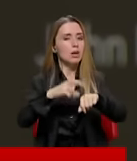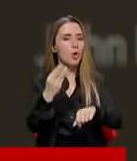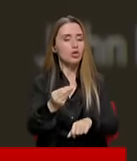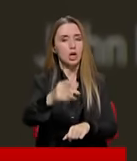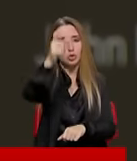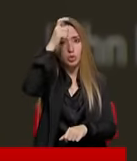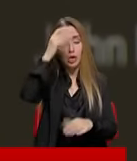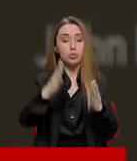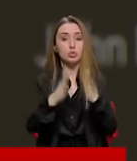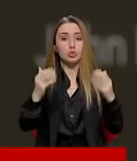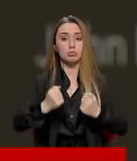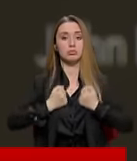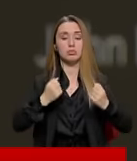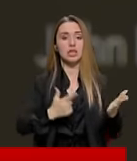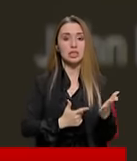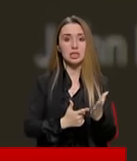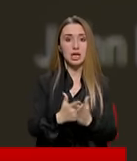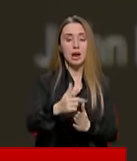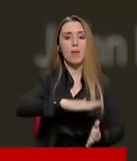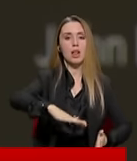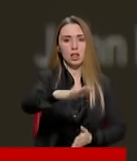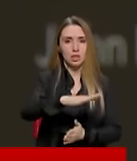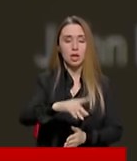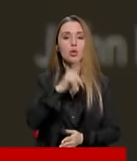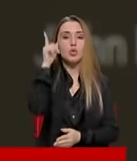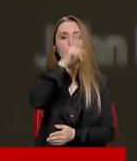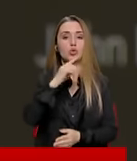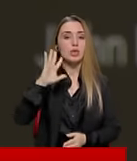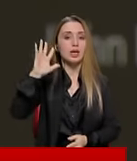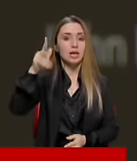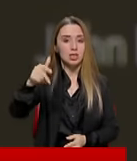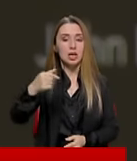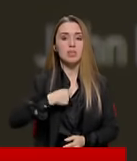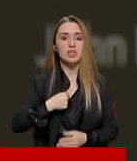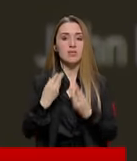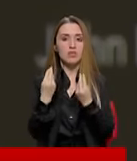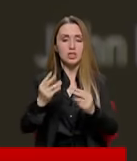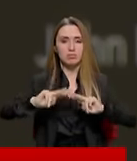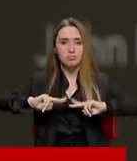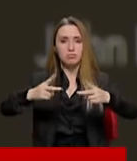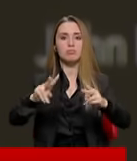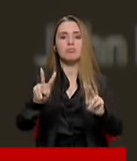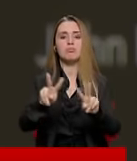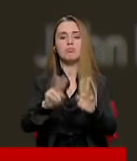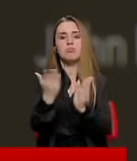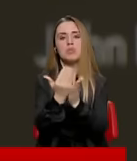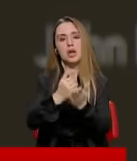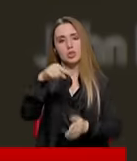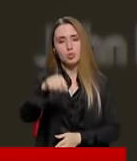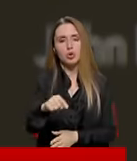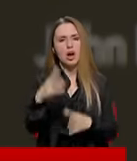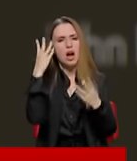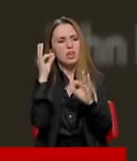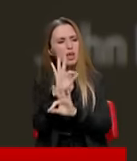Türkiye'nin en büyük tarım ve Rekreasyon Alanı Dolayısıyla geleceğe bizim bırakacağımız miras Bunlar anlamsız Ne